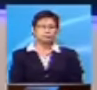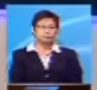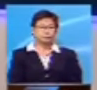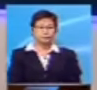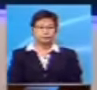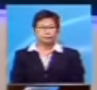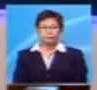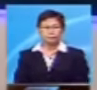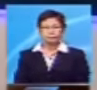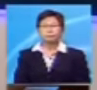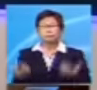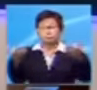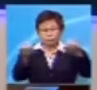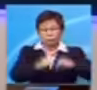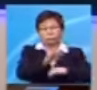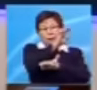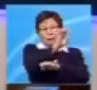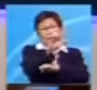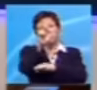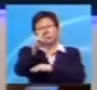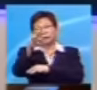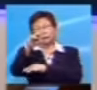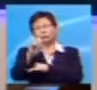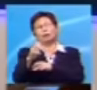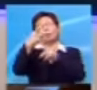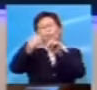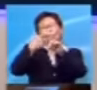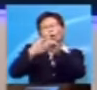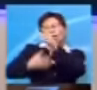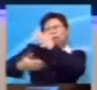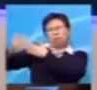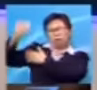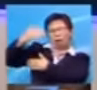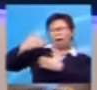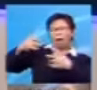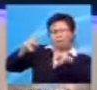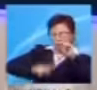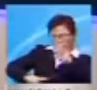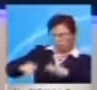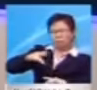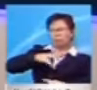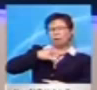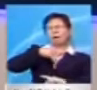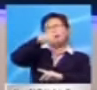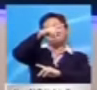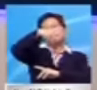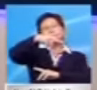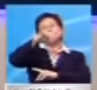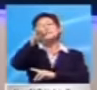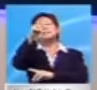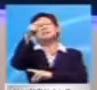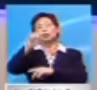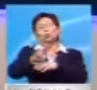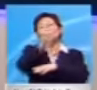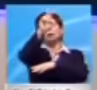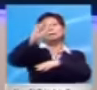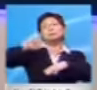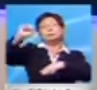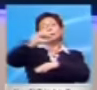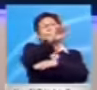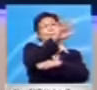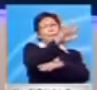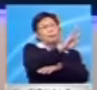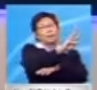luar fenomena El Nino sejak beberapa bulan lalu turut dirasai penduduk di pitas Utara Sabah 62 buah